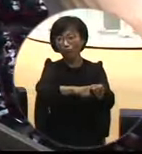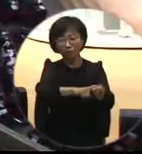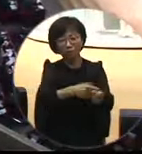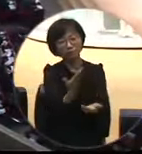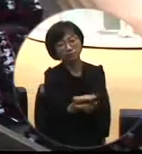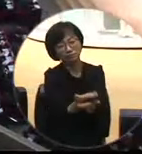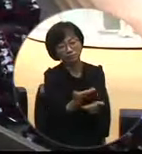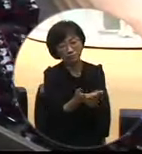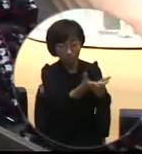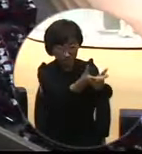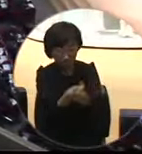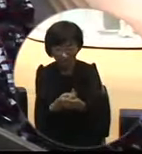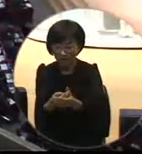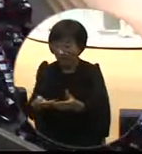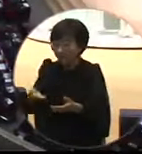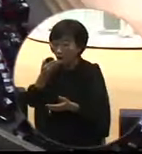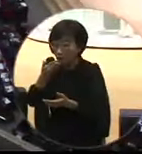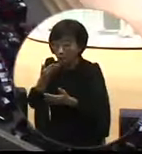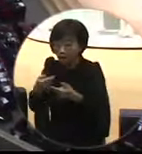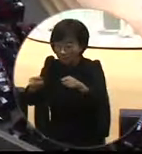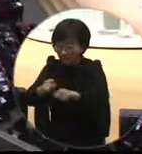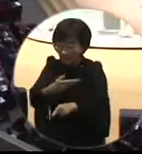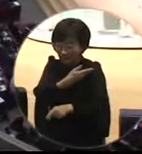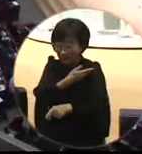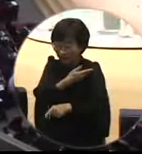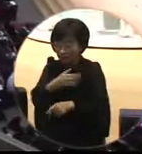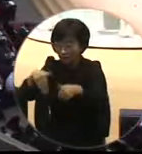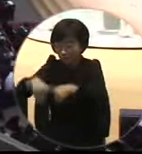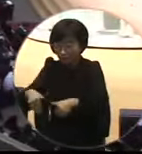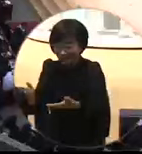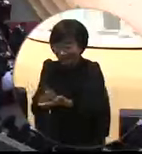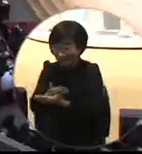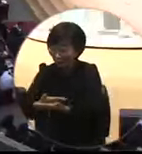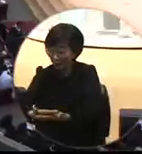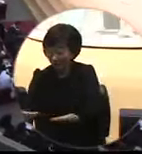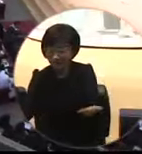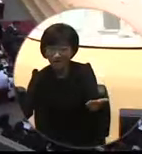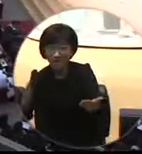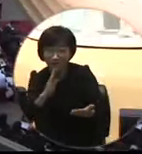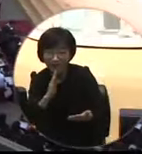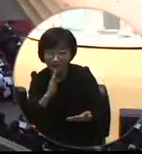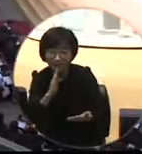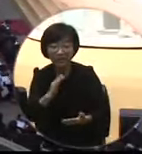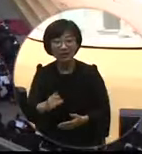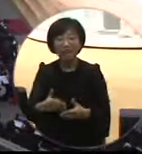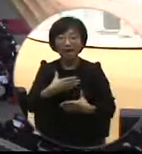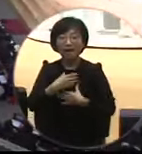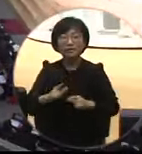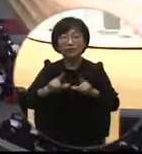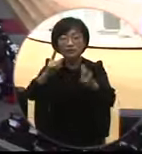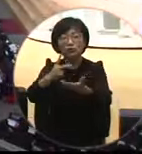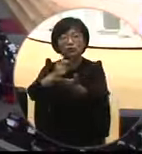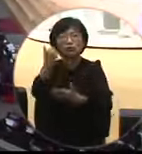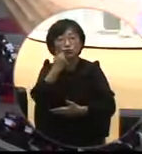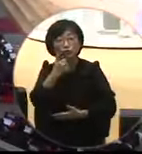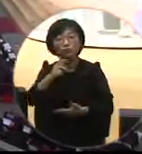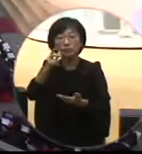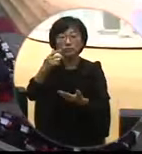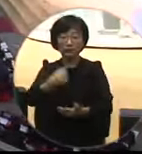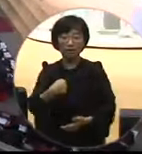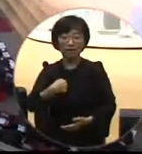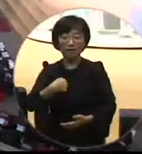자들도 주지 아니하였느냐? 또 이르시되 인자는 안식일의 주인이니라 하시니라. 자, 예수님께서는요,